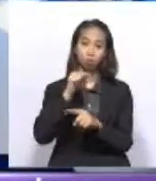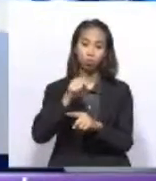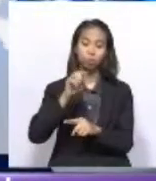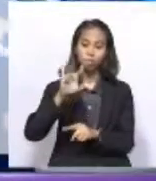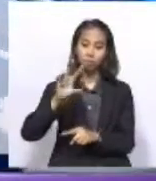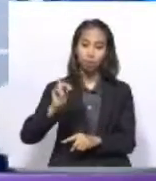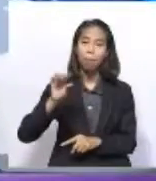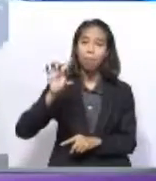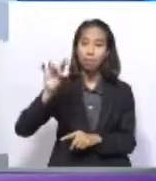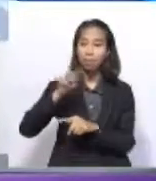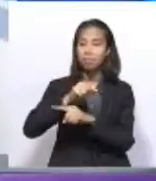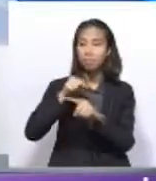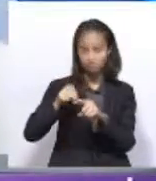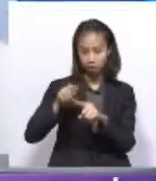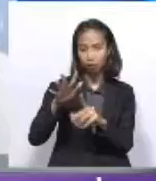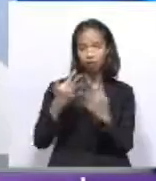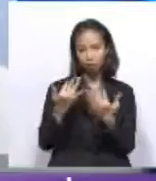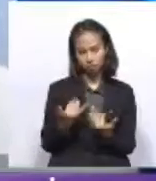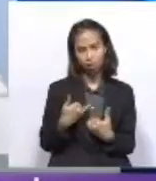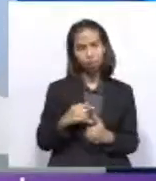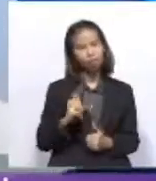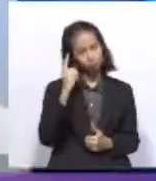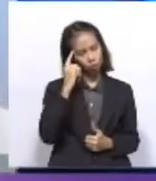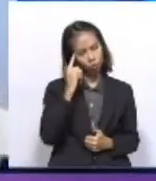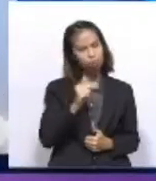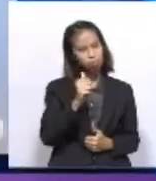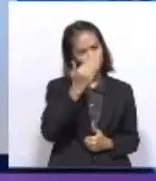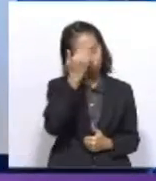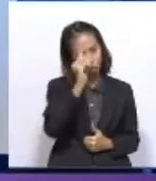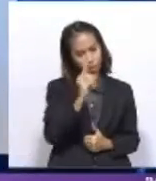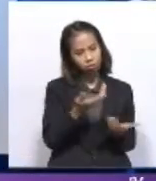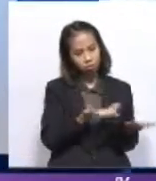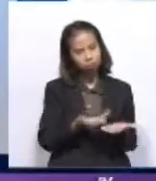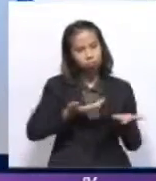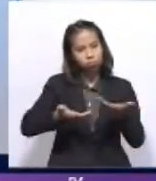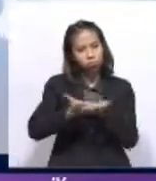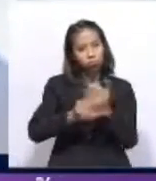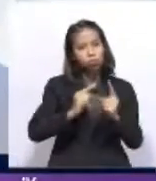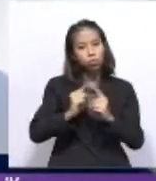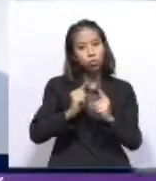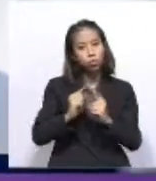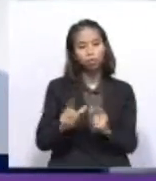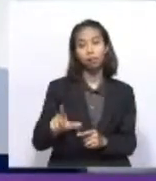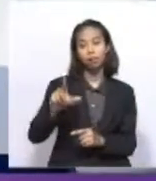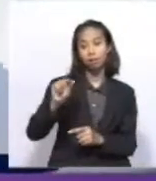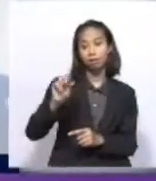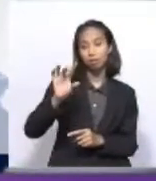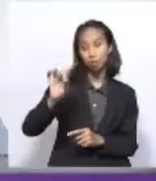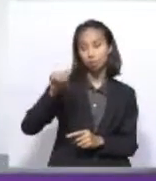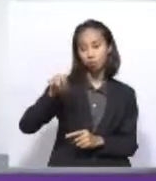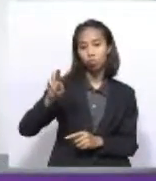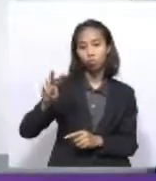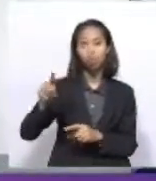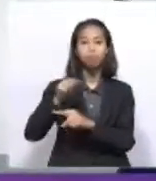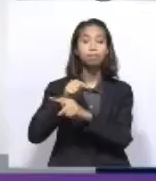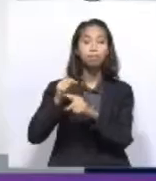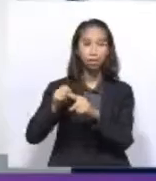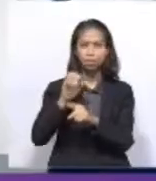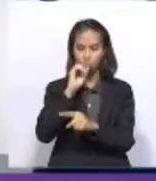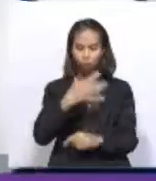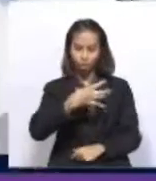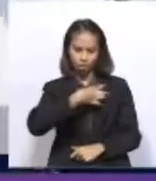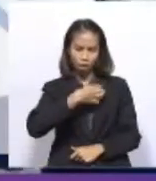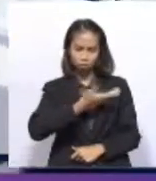ว่าเป็นการเริ่มต้นที่ดีที่ได้พูดคุยทำความเข้าใจกันนะครับรองลงมาร้อยละ 28.22 ต้องการให้ทุกฝ่ายให้